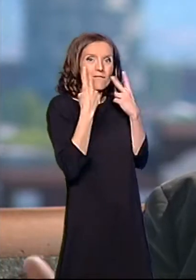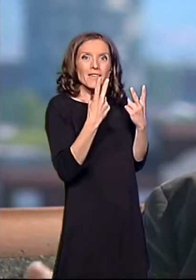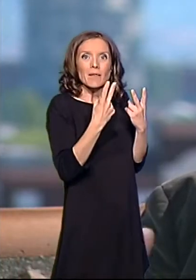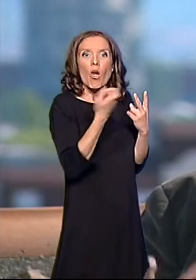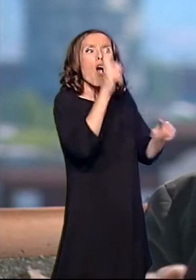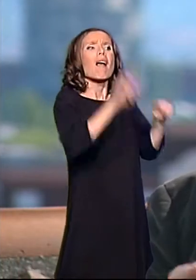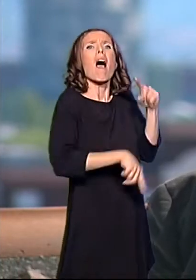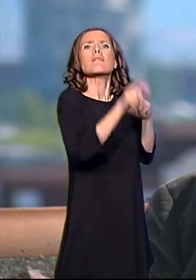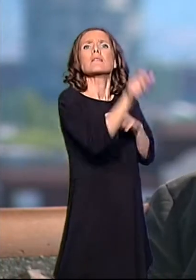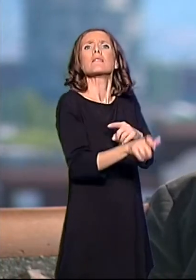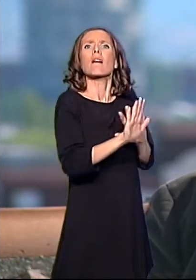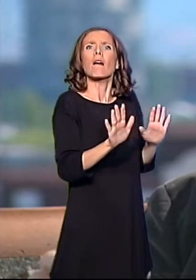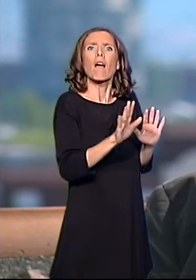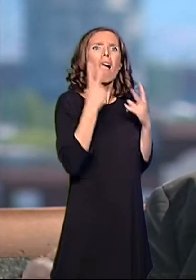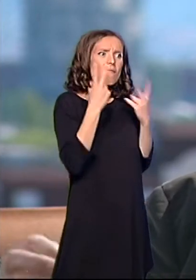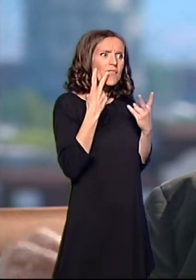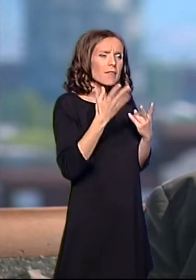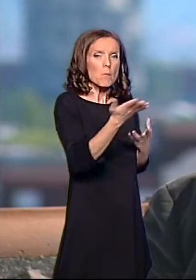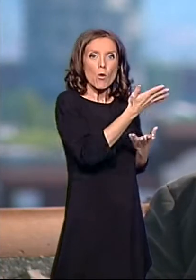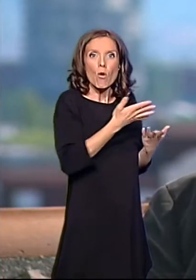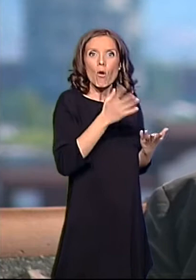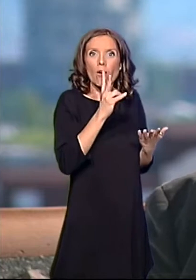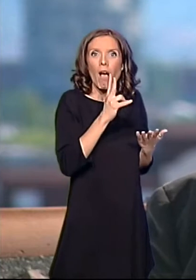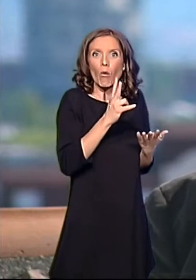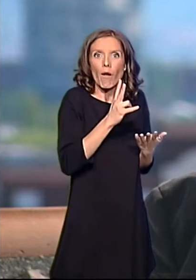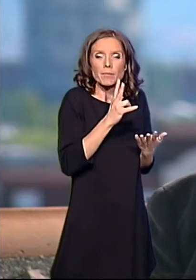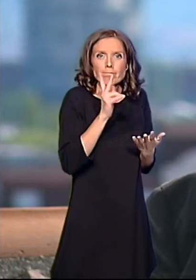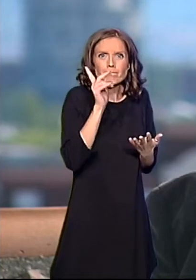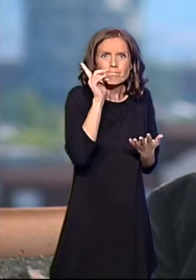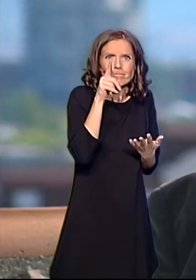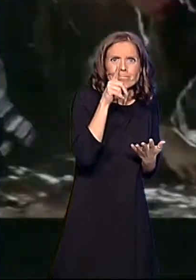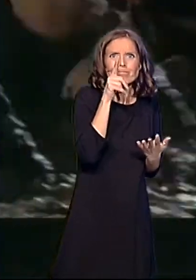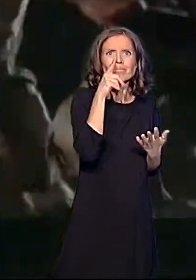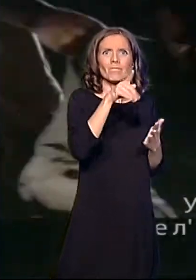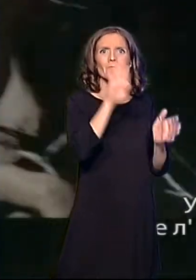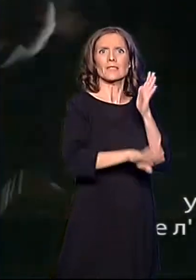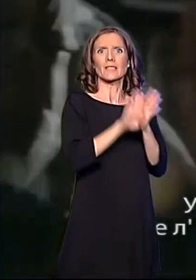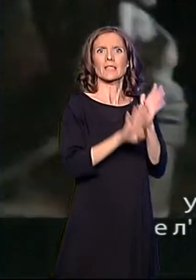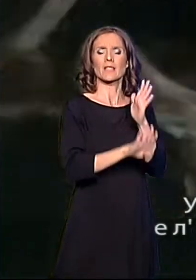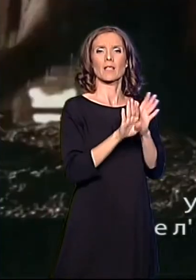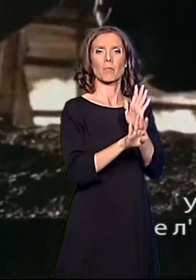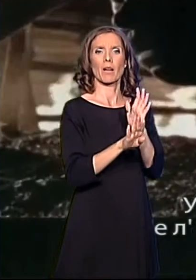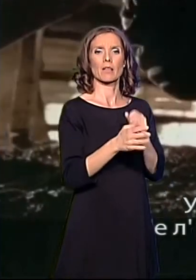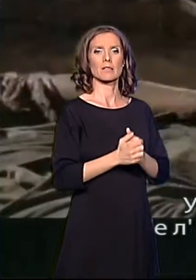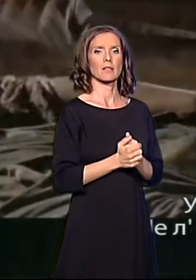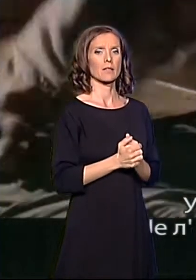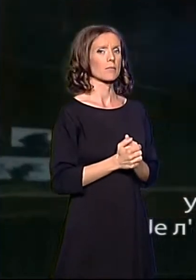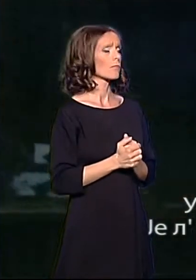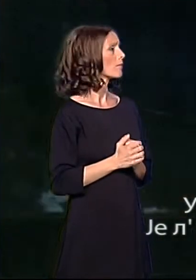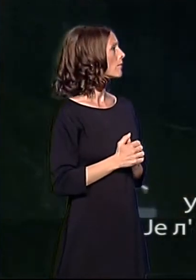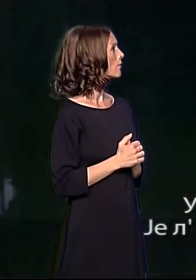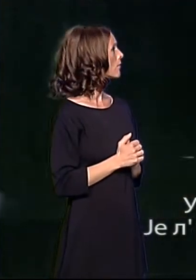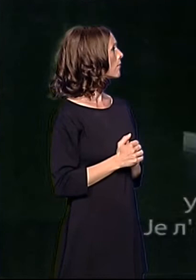primer totalizujuće uvučenosti u procese diskriminacije. You'd kill Frank? Is that what you're